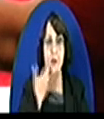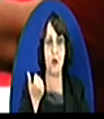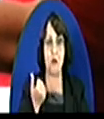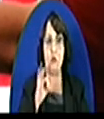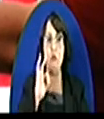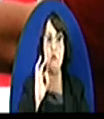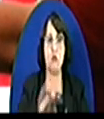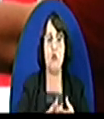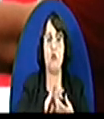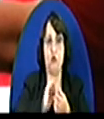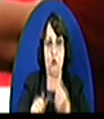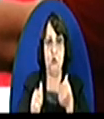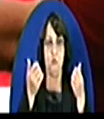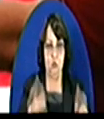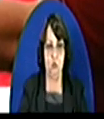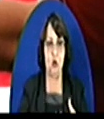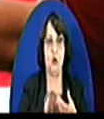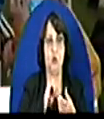Төлөв.